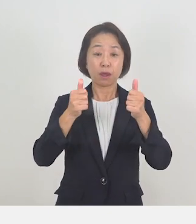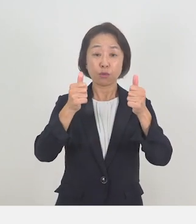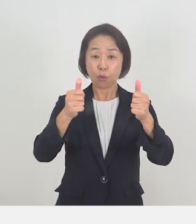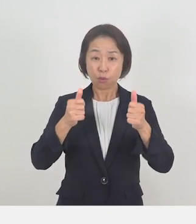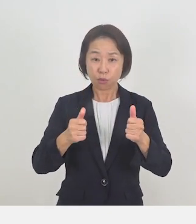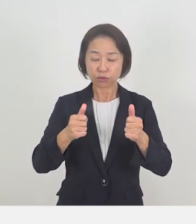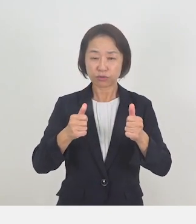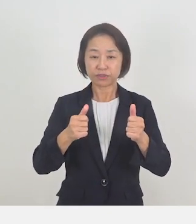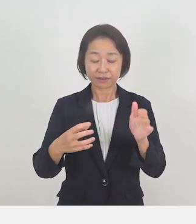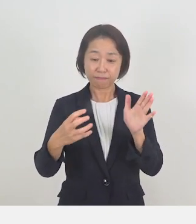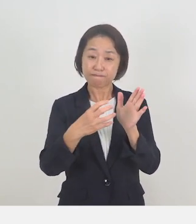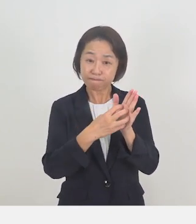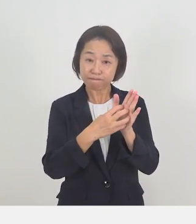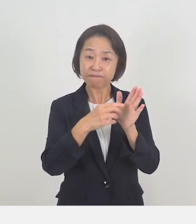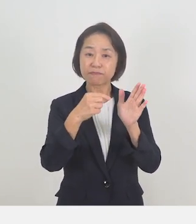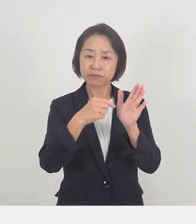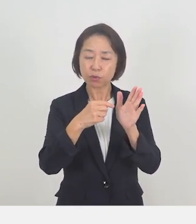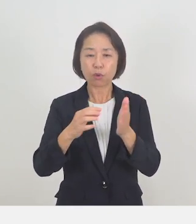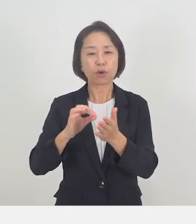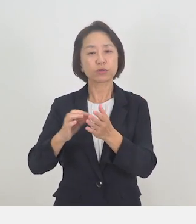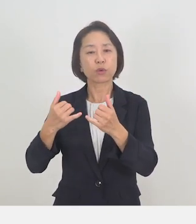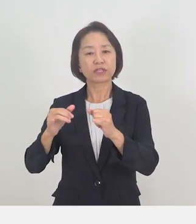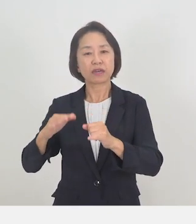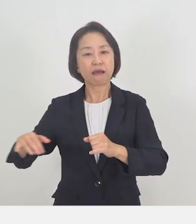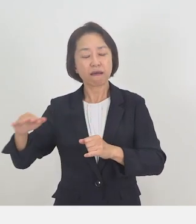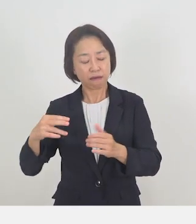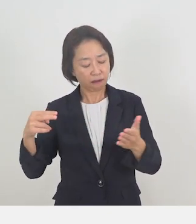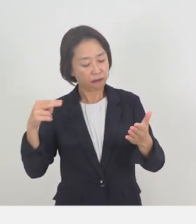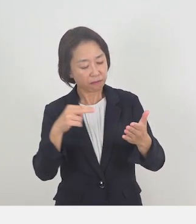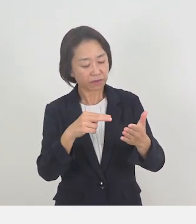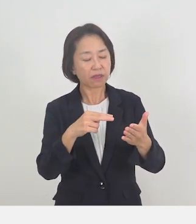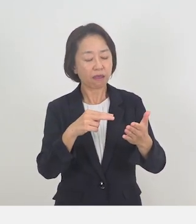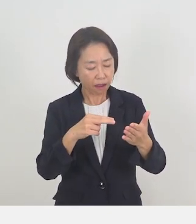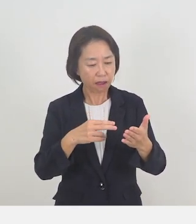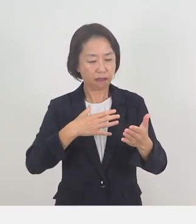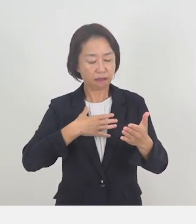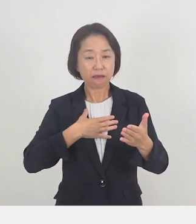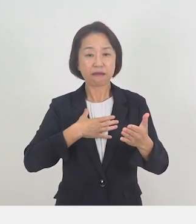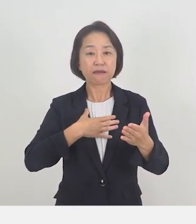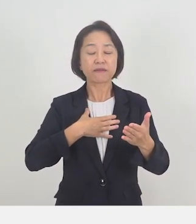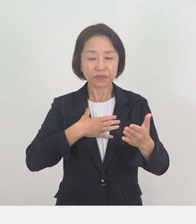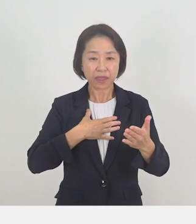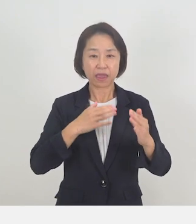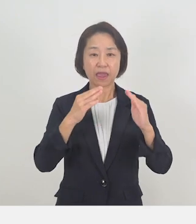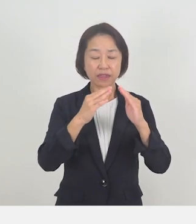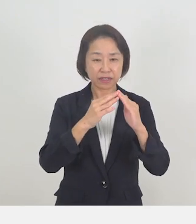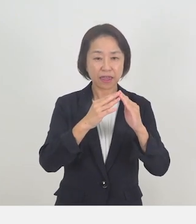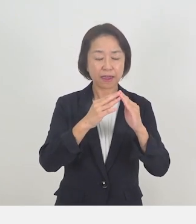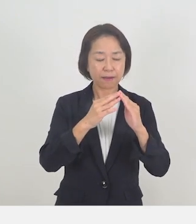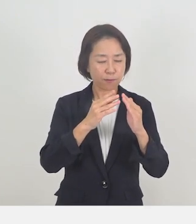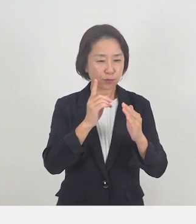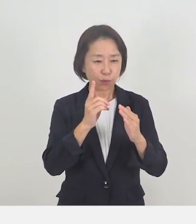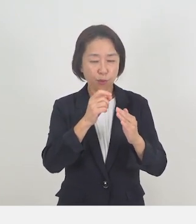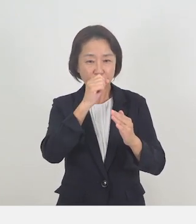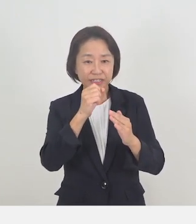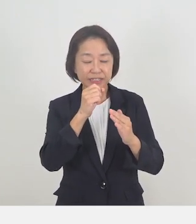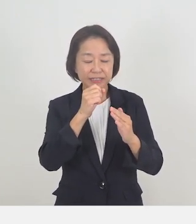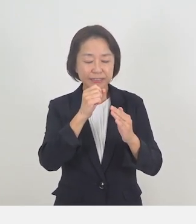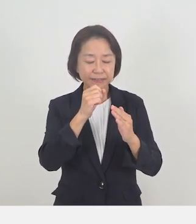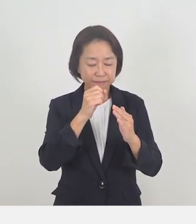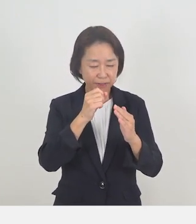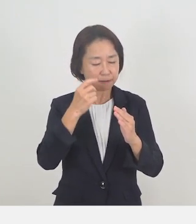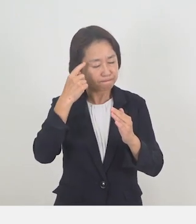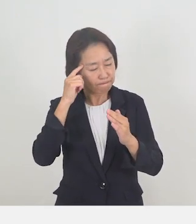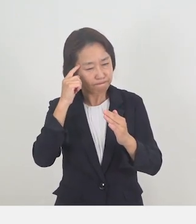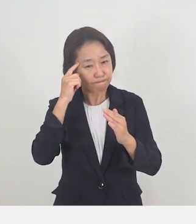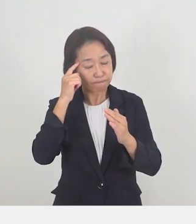それを掲載いただくことで消費者などが省い性能を把握した上で物件を比較検討し購入や入居